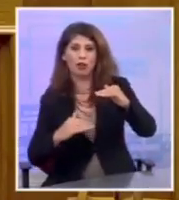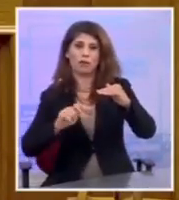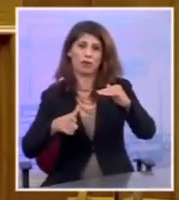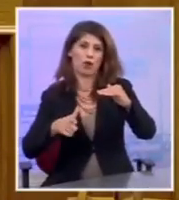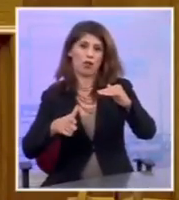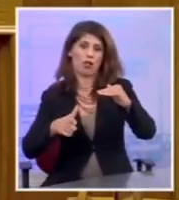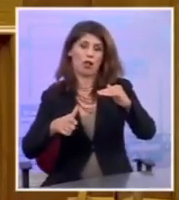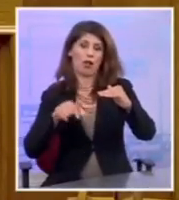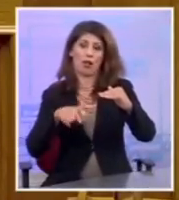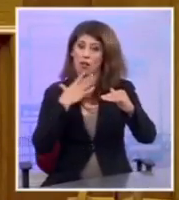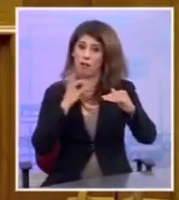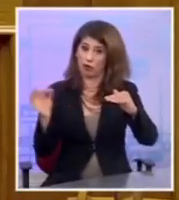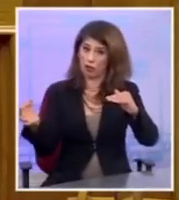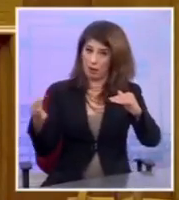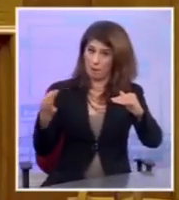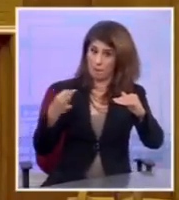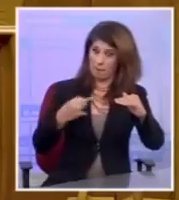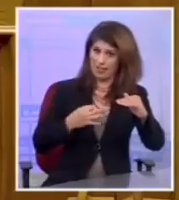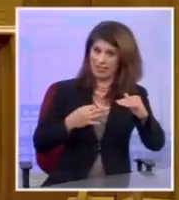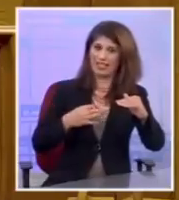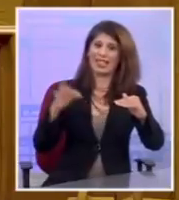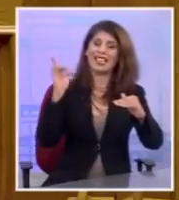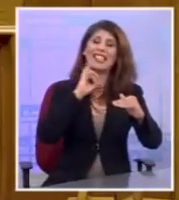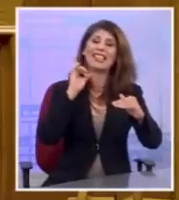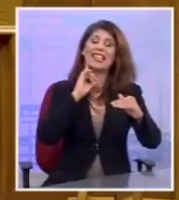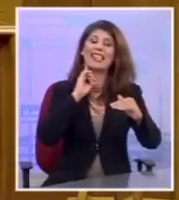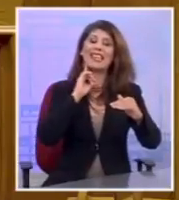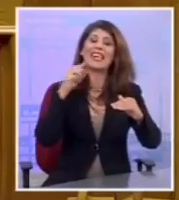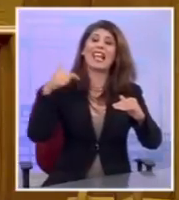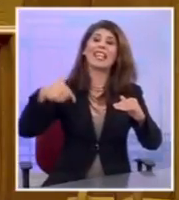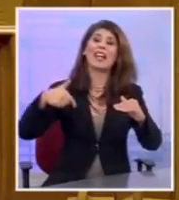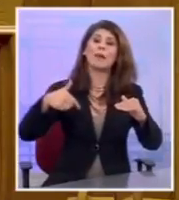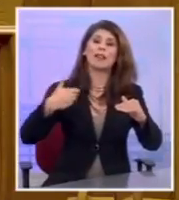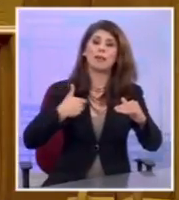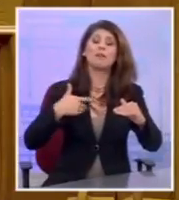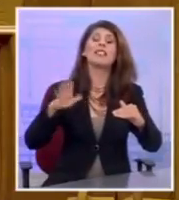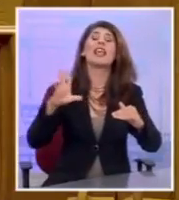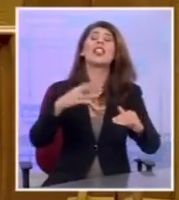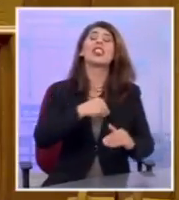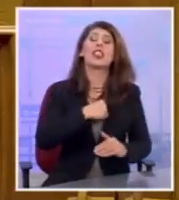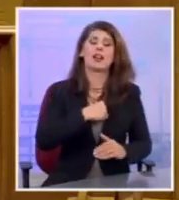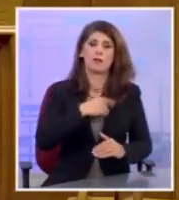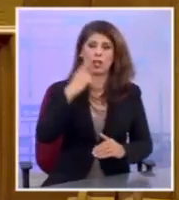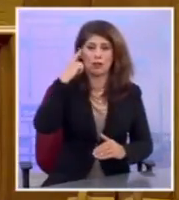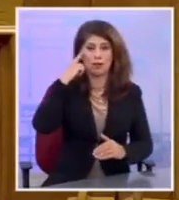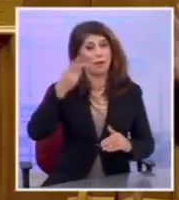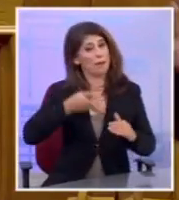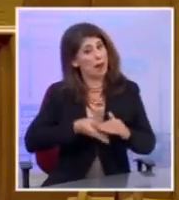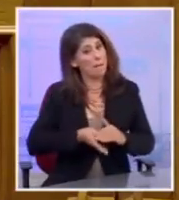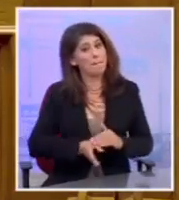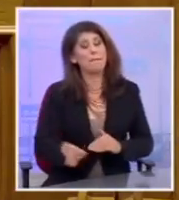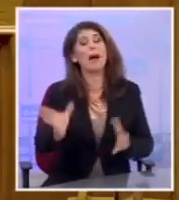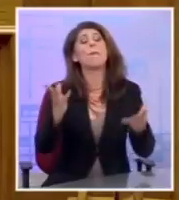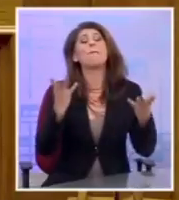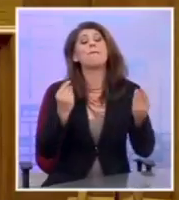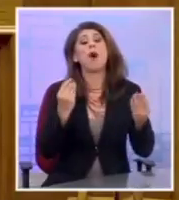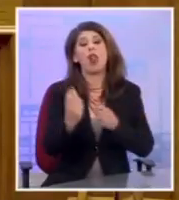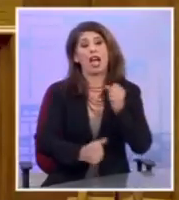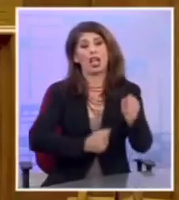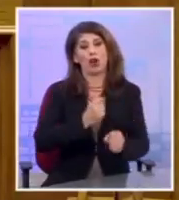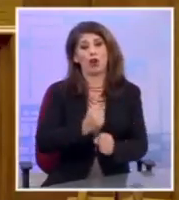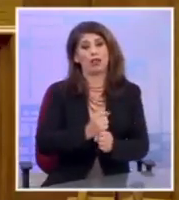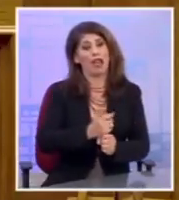αυτό όταν μας λέτε, κυρία Γεννηματά, ότι είμαστε ανάλγητοι, νομίζω πρέπει να περάσουν πάρα πολλά χρόνια για